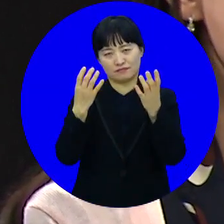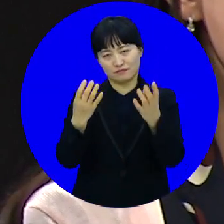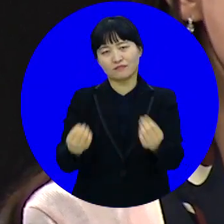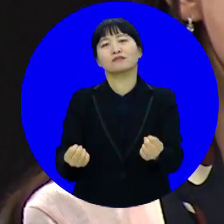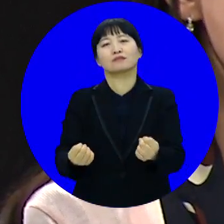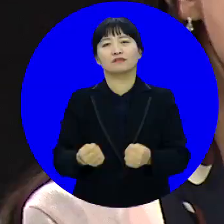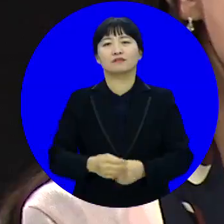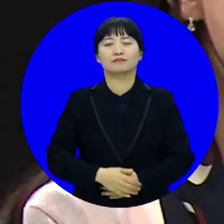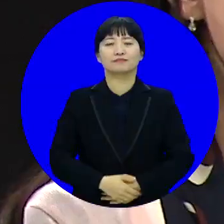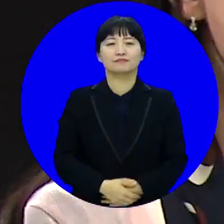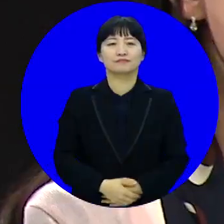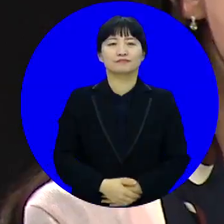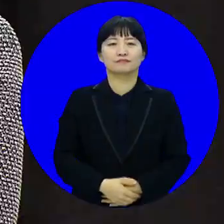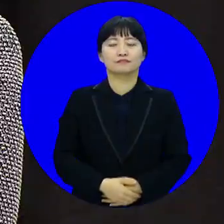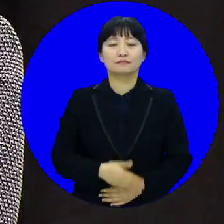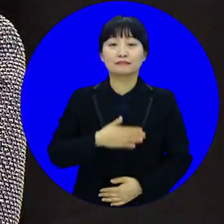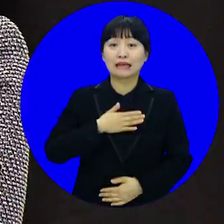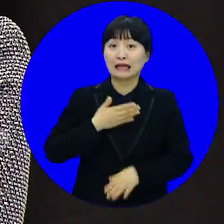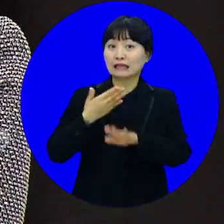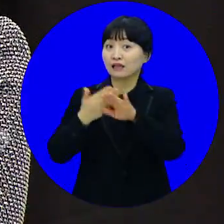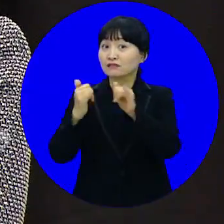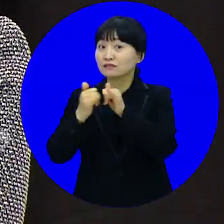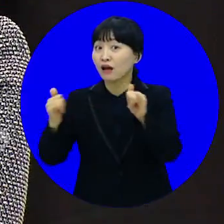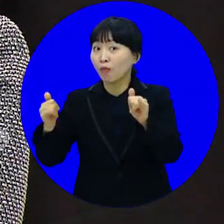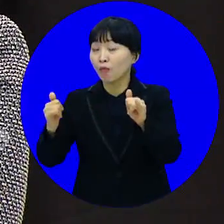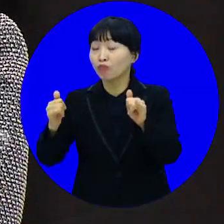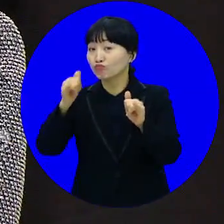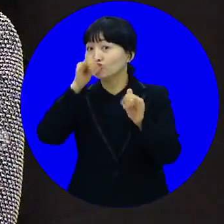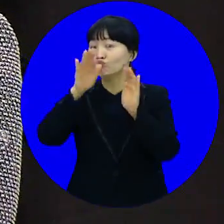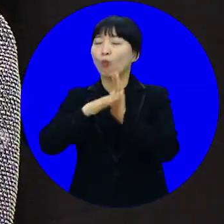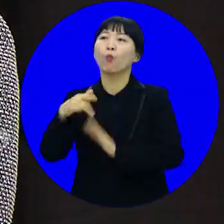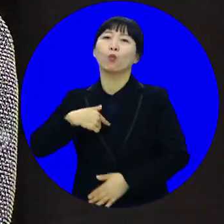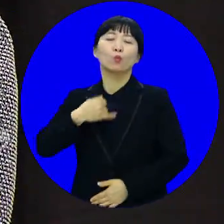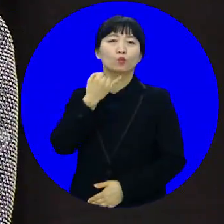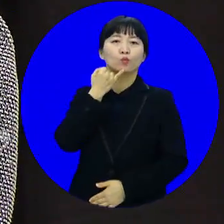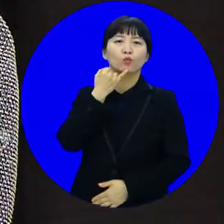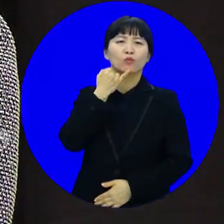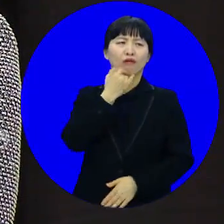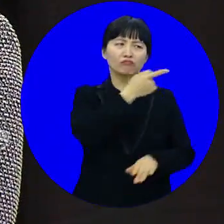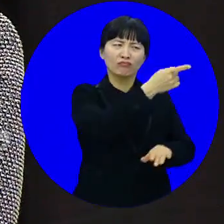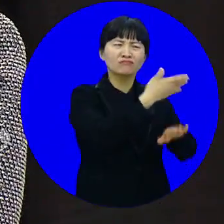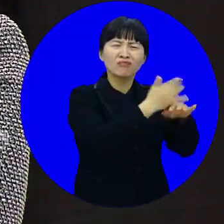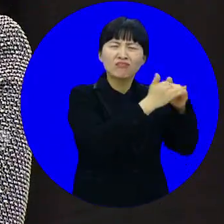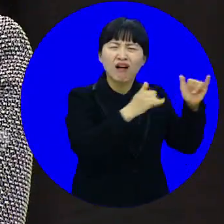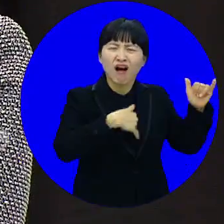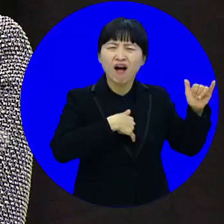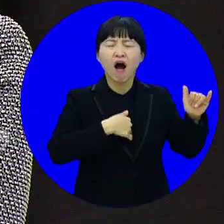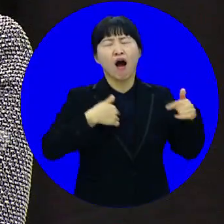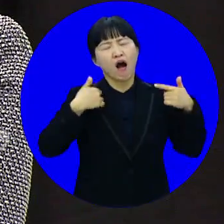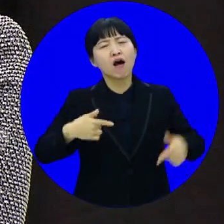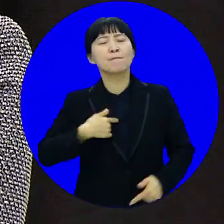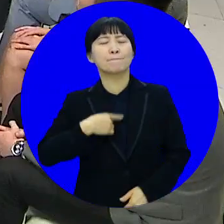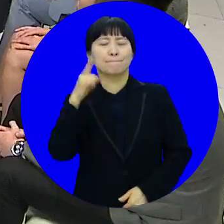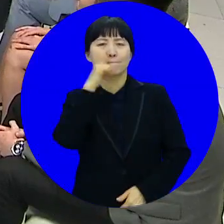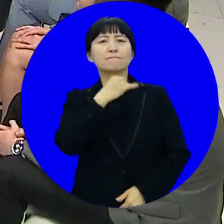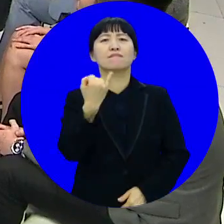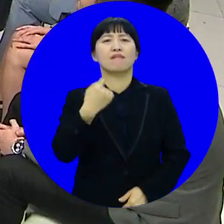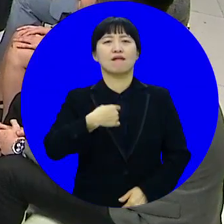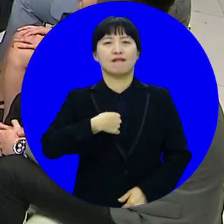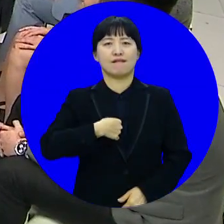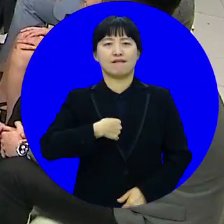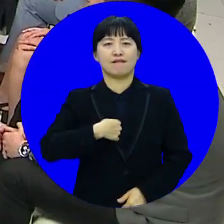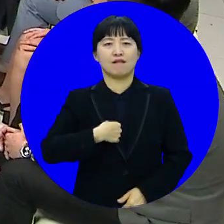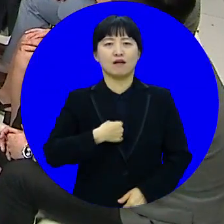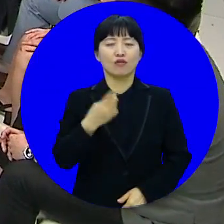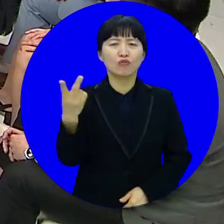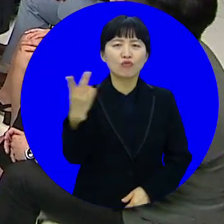많이 들더라고요. 네. 저는 다른 사람들하고 있으면 괜찮거든요. 네. 저 사람하고만 있으면 항상 나쁜 여자가 되어 있는 거예요. 지금 두